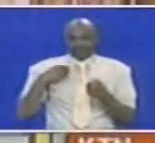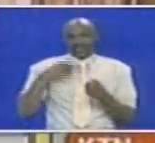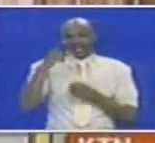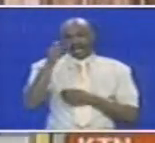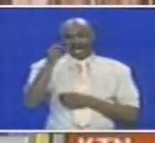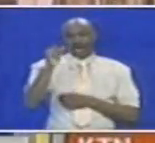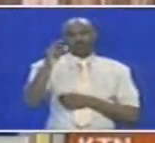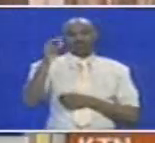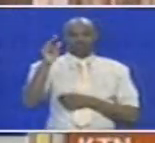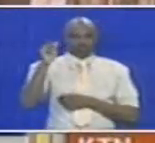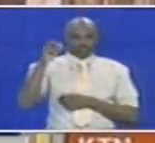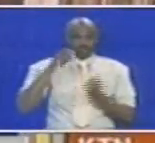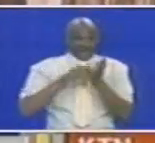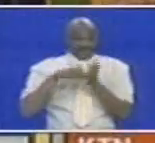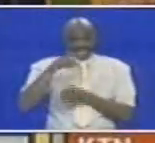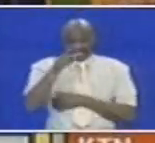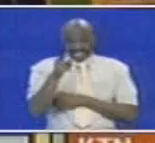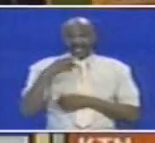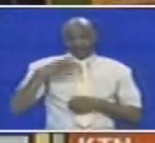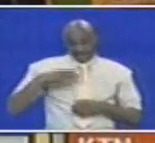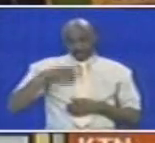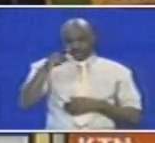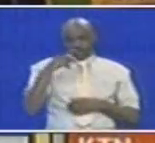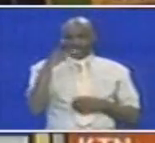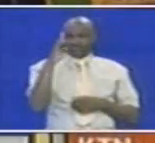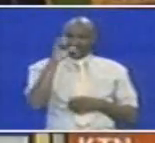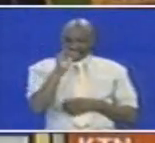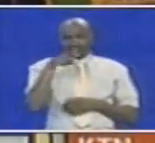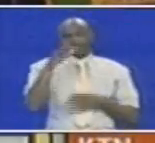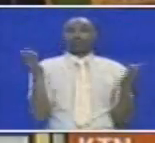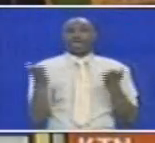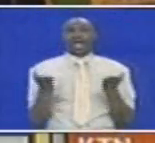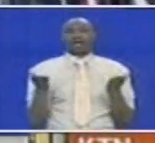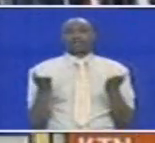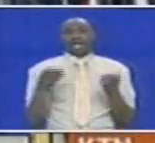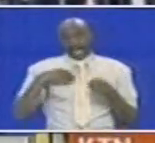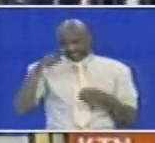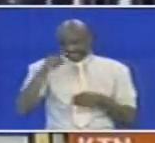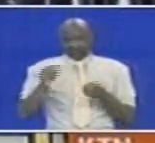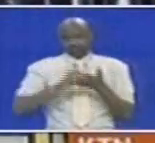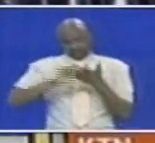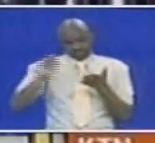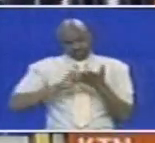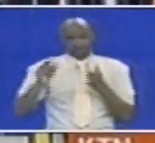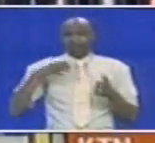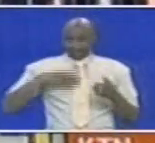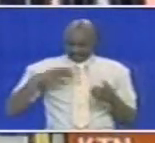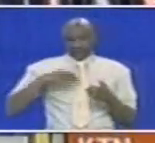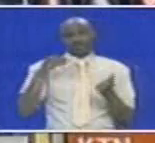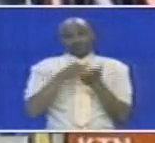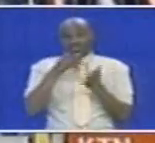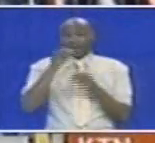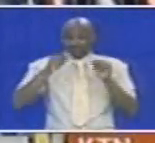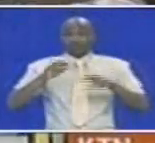Je, wajibu wa wasimamizi wa ubora wa bidhaa uko wapi? Na je, kupigwa kalamu kwa maafisa husika kuna